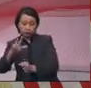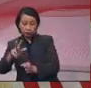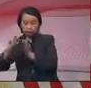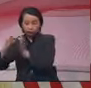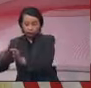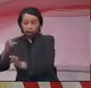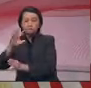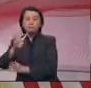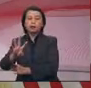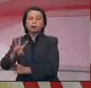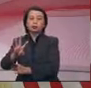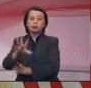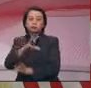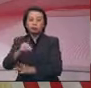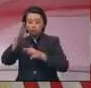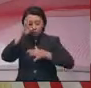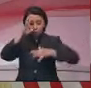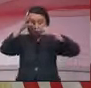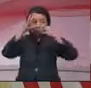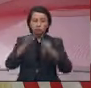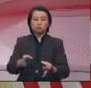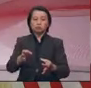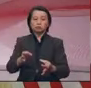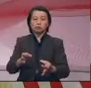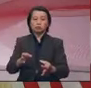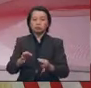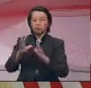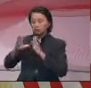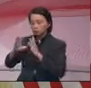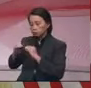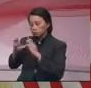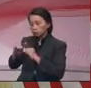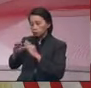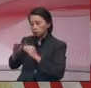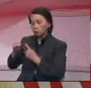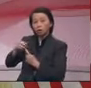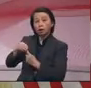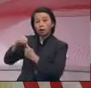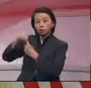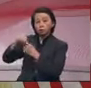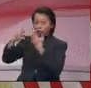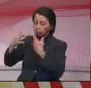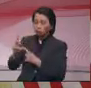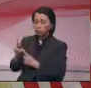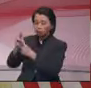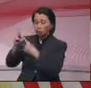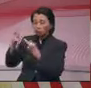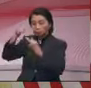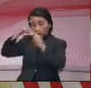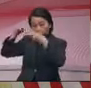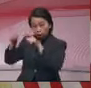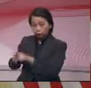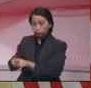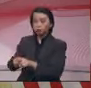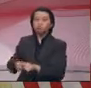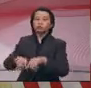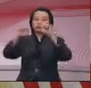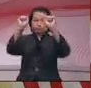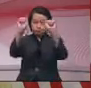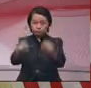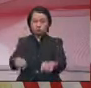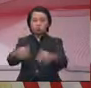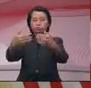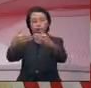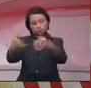4, dan keputusannya mesyuarat khas telah pun bersetuju untuk